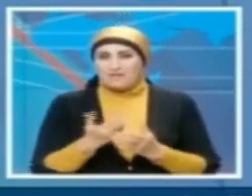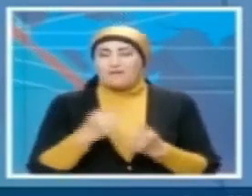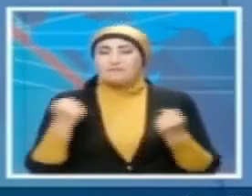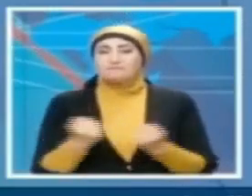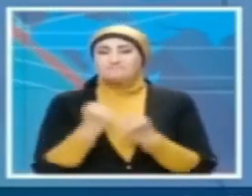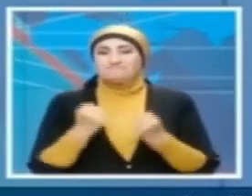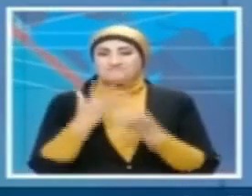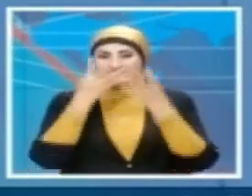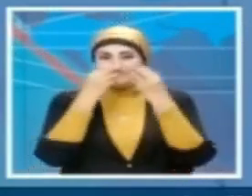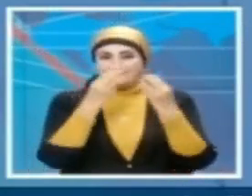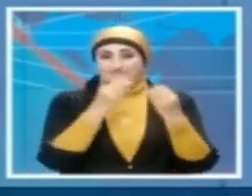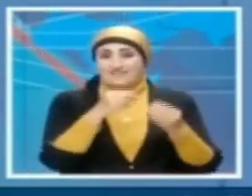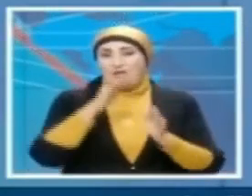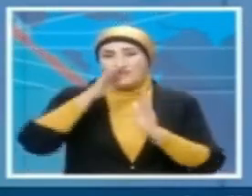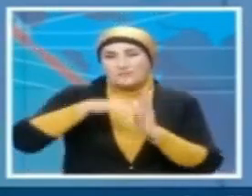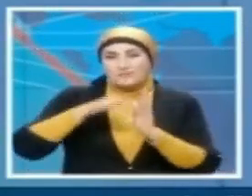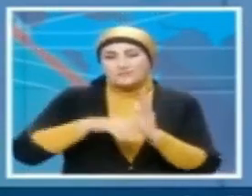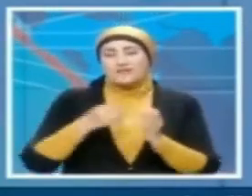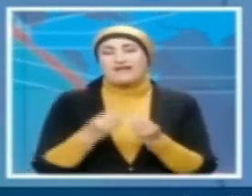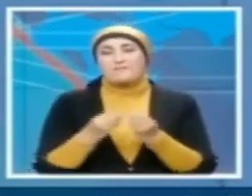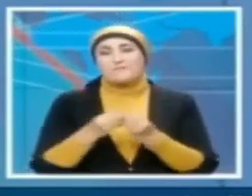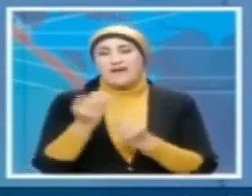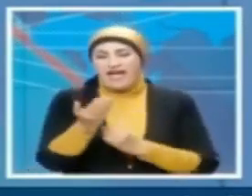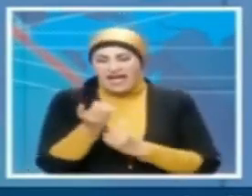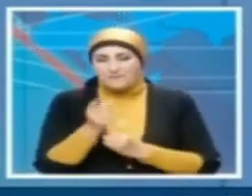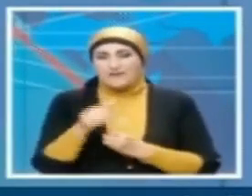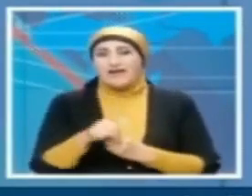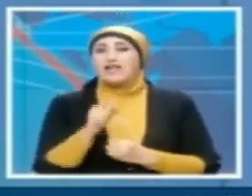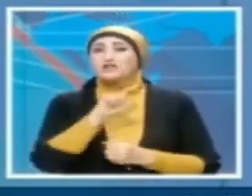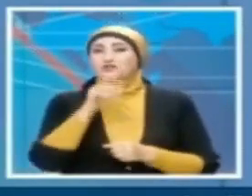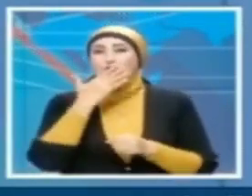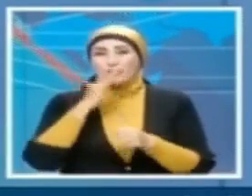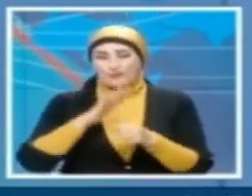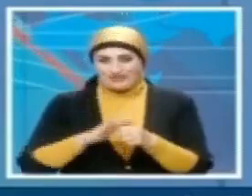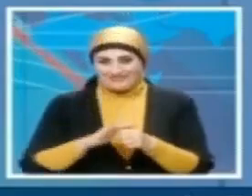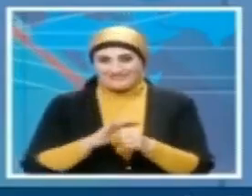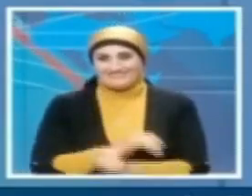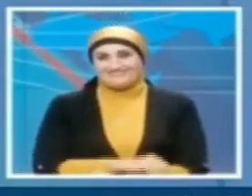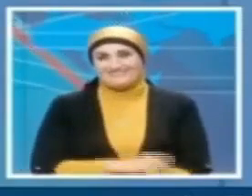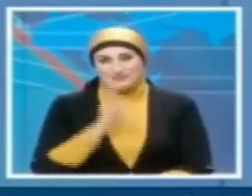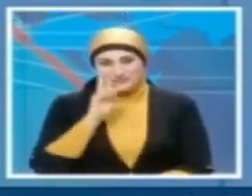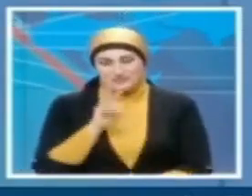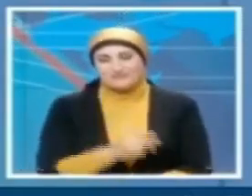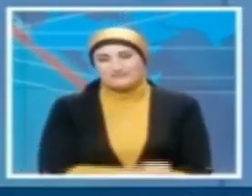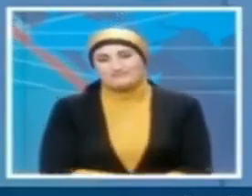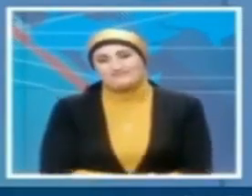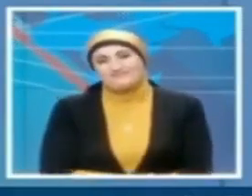احتياجات المواطنين بأسعار مناسبة مع قرب حلول شهر رمضان المبارك. نتابع.